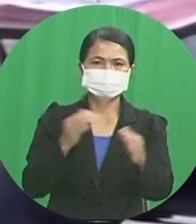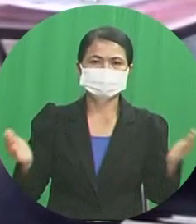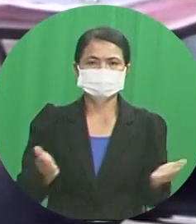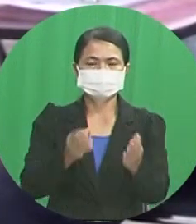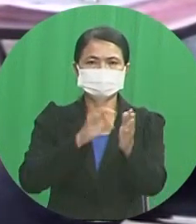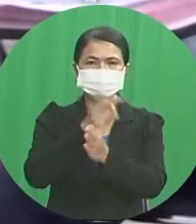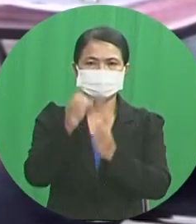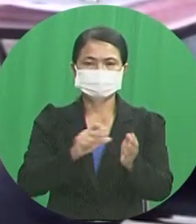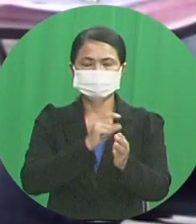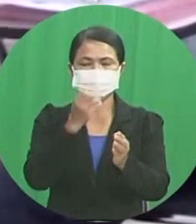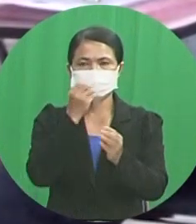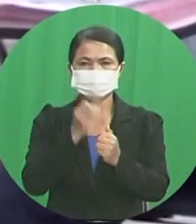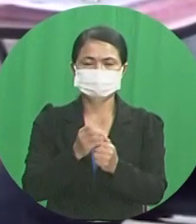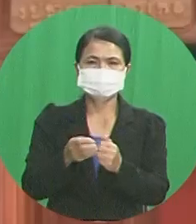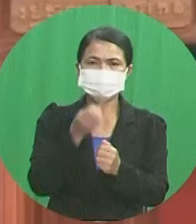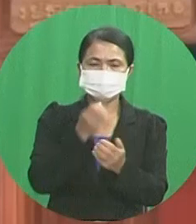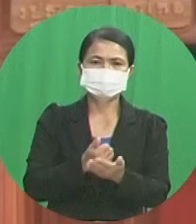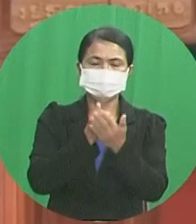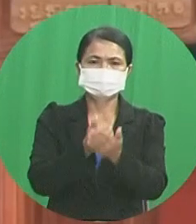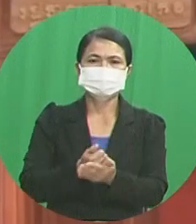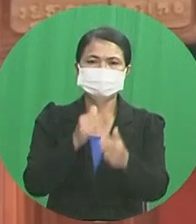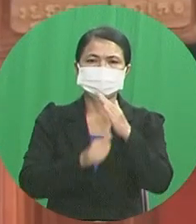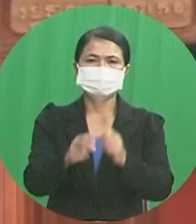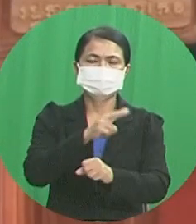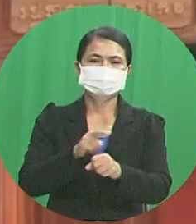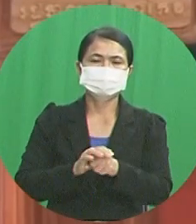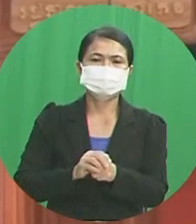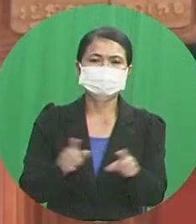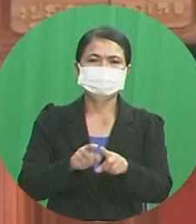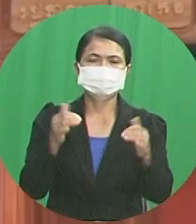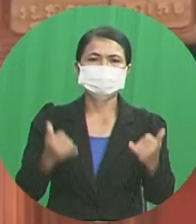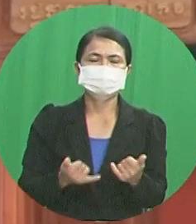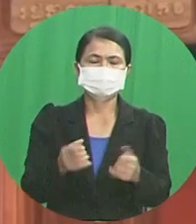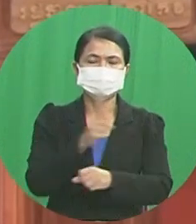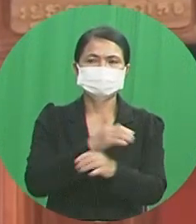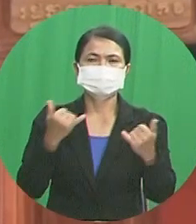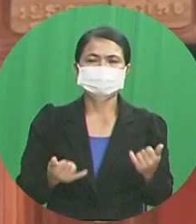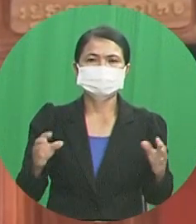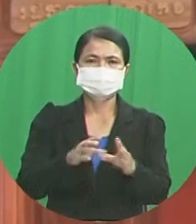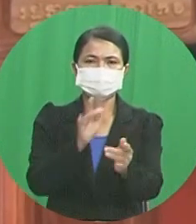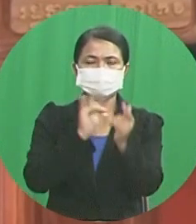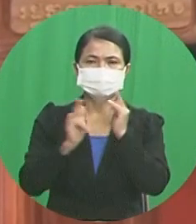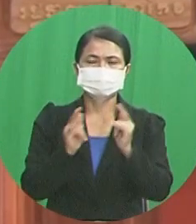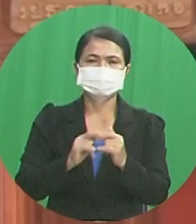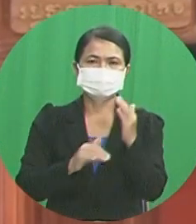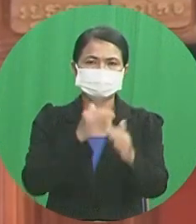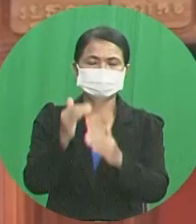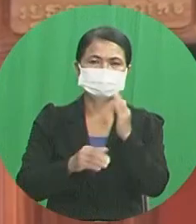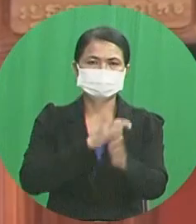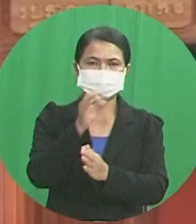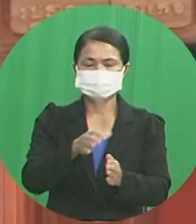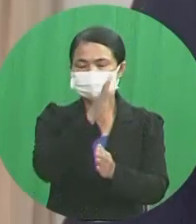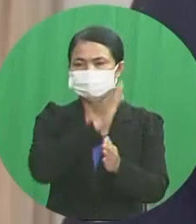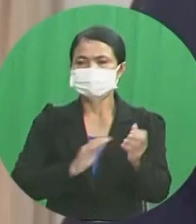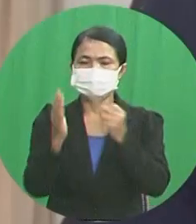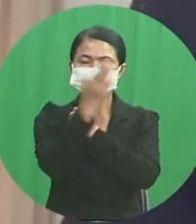ម្ពស់វិស័យសន្តិសុខស្បៀងនិងអាហារូបត្ថម្ភនៅថ្នាក់ក្រោមជាតិដូច្នេះហើយទៅថ្ងៃនេះក្រុមប្រឹក្សាស្ដារអភិវឌ្ឍវិស័យកសិ